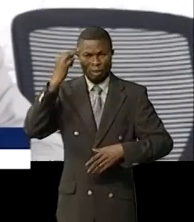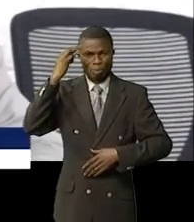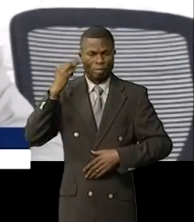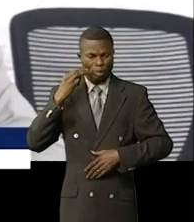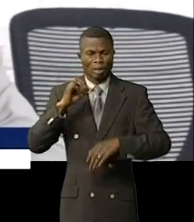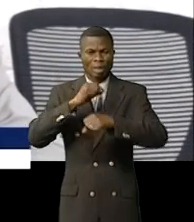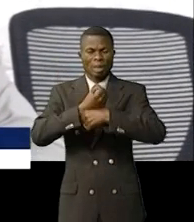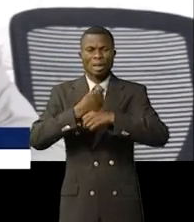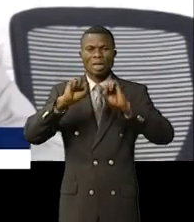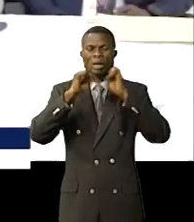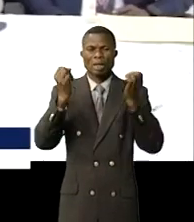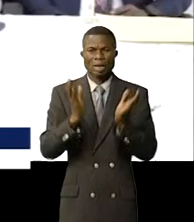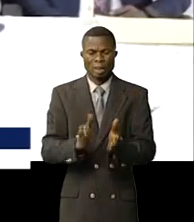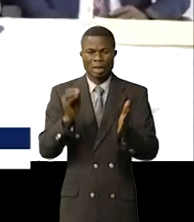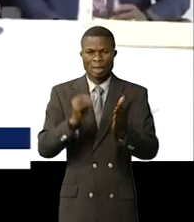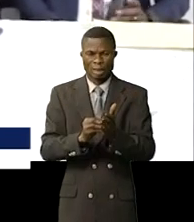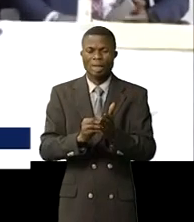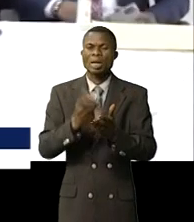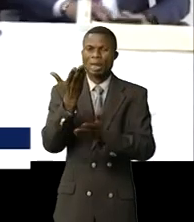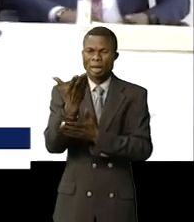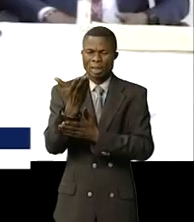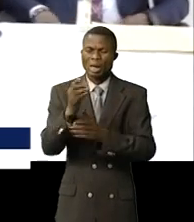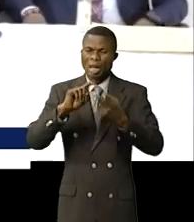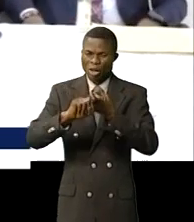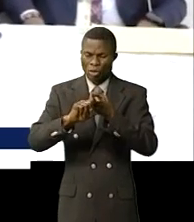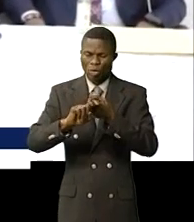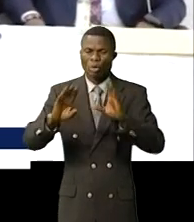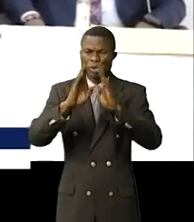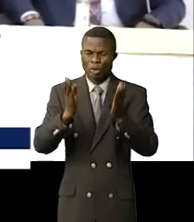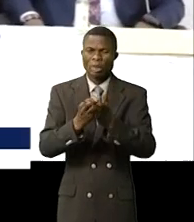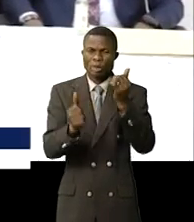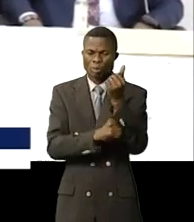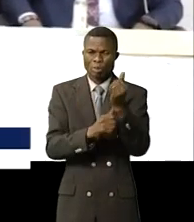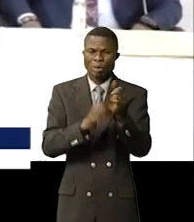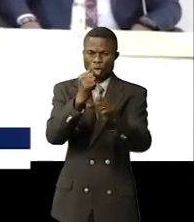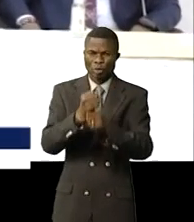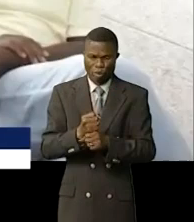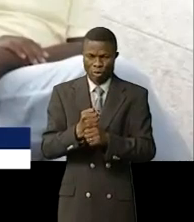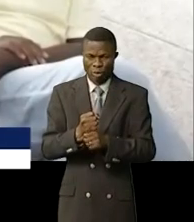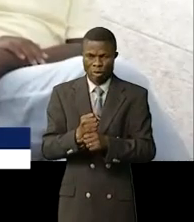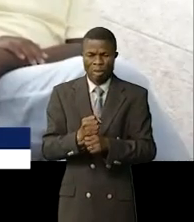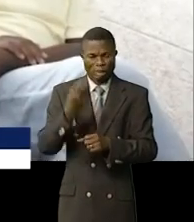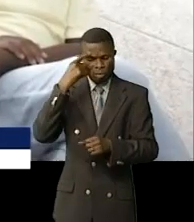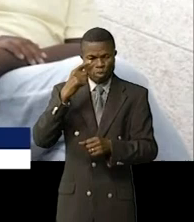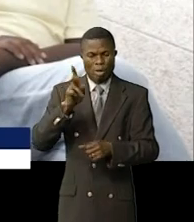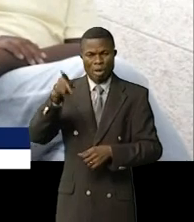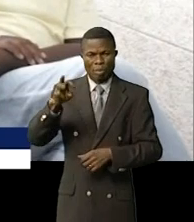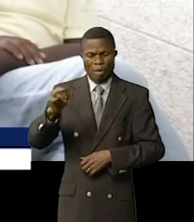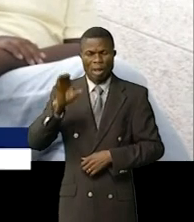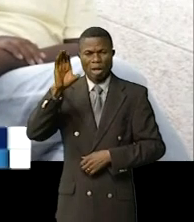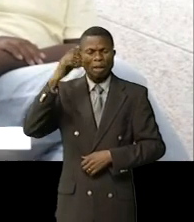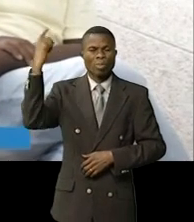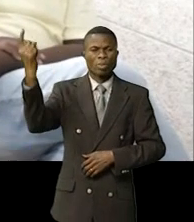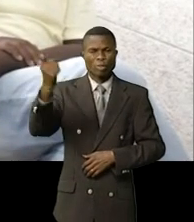de l'Entrepreneuriat, a encore une fois réitéré sa confiance à l'organe conseil, l'unité de coordination de PADEMPME et la Banque